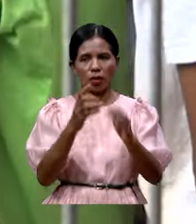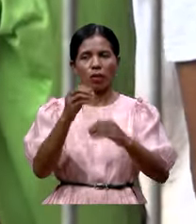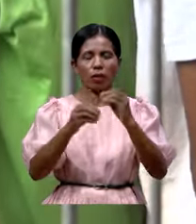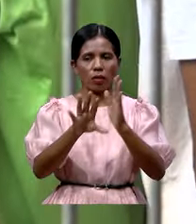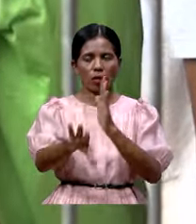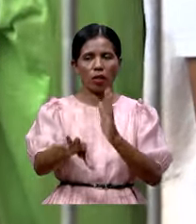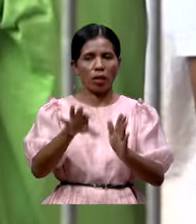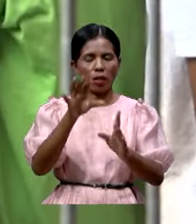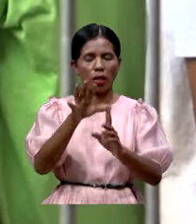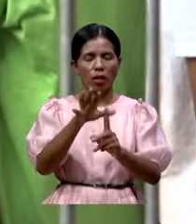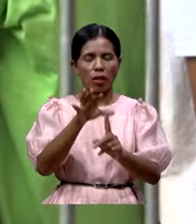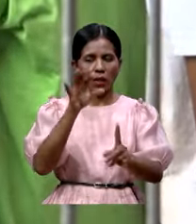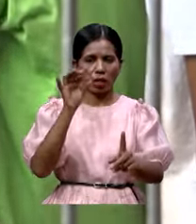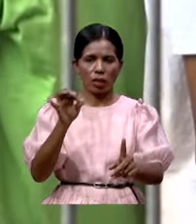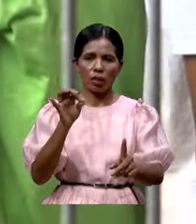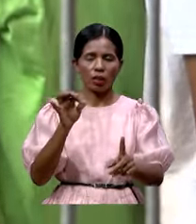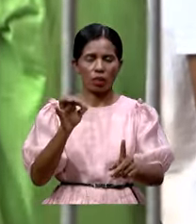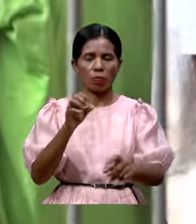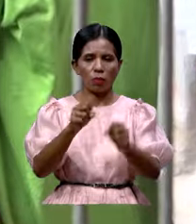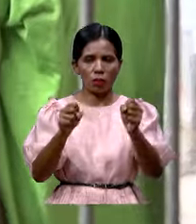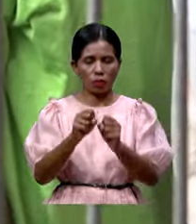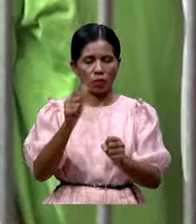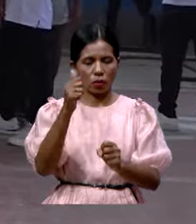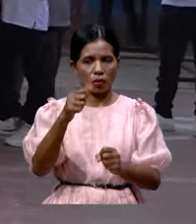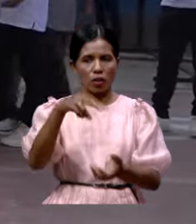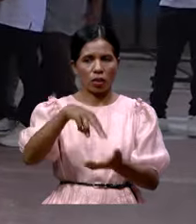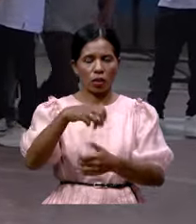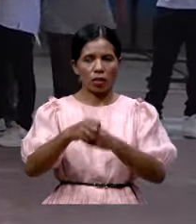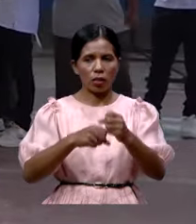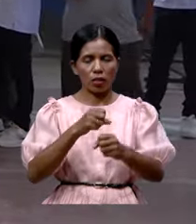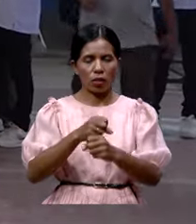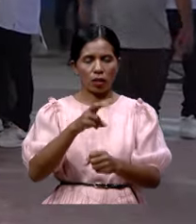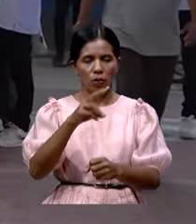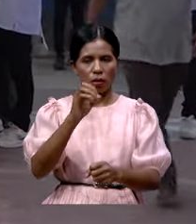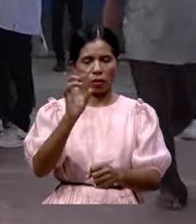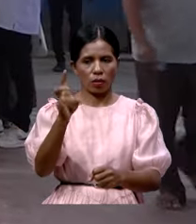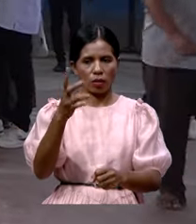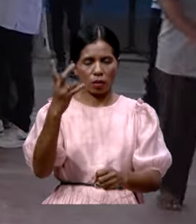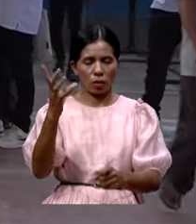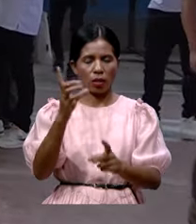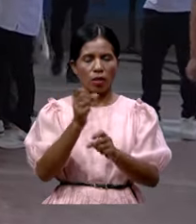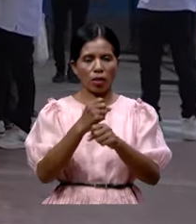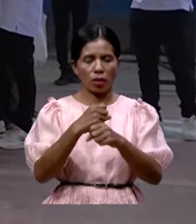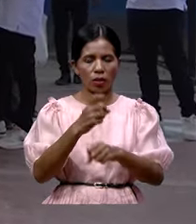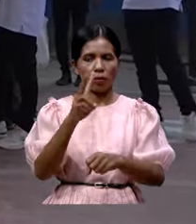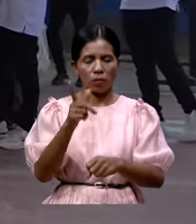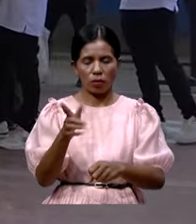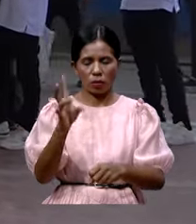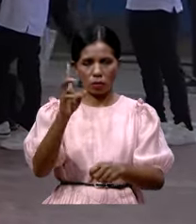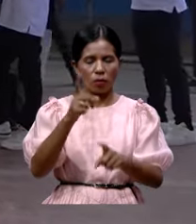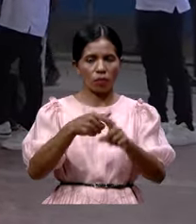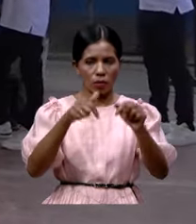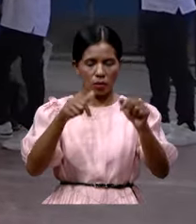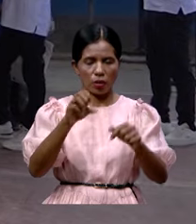lisang lideran sa komunitaria Basuku Sanulu nebe hari ihatinang liuras ang lasing itu nebe halau ihalorong ron lasing itu fulane tuir dadus nebe